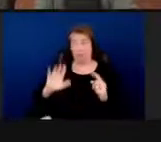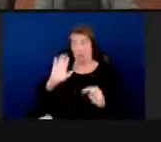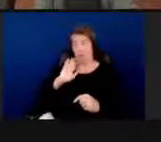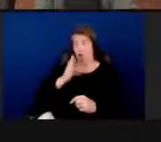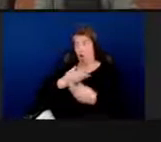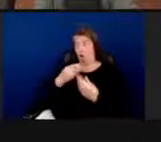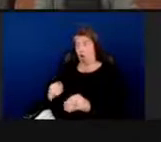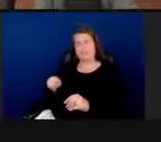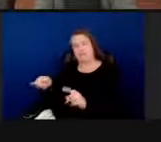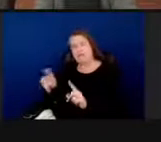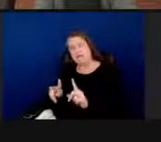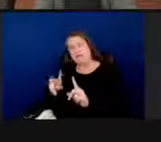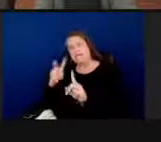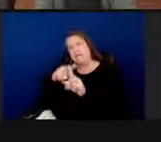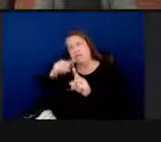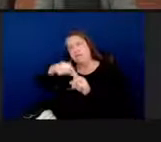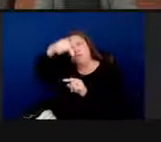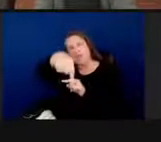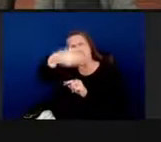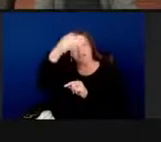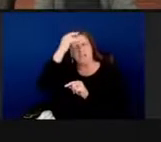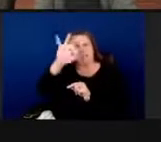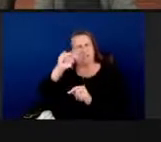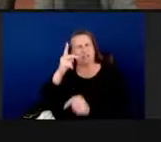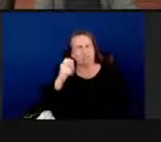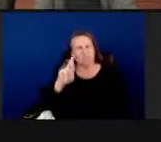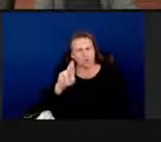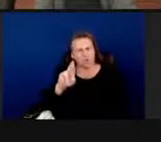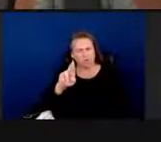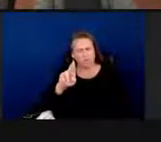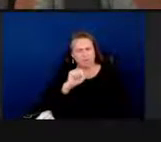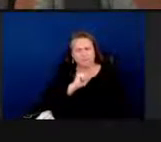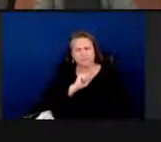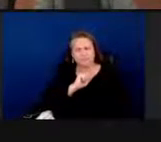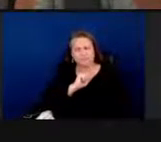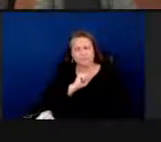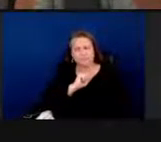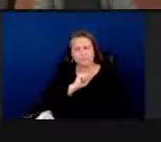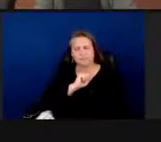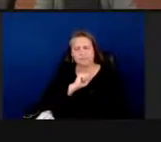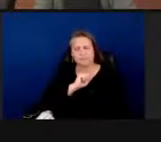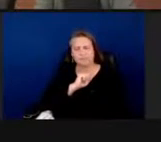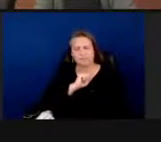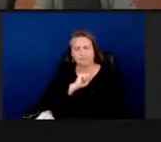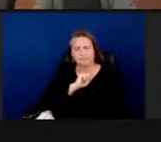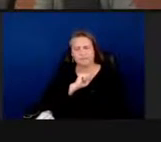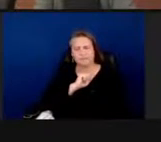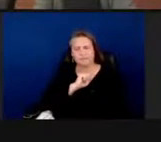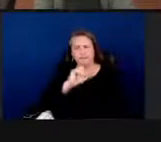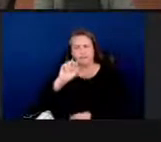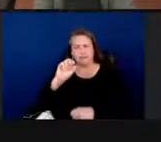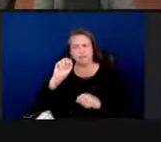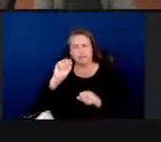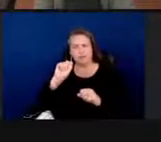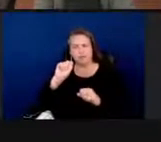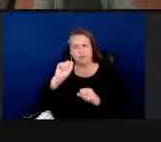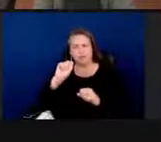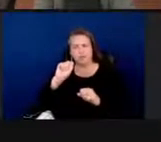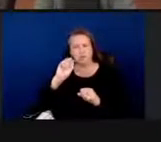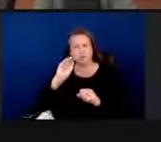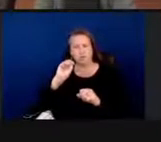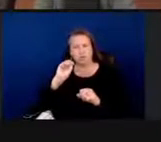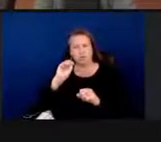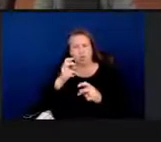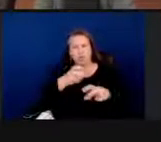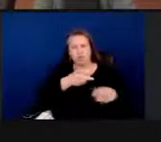sijafurahishwa na mpango huu, ofisi yetu ilikuwa wazi na wanafunzi wangeweza